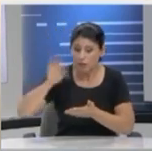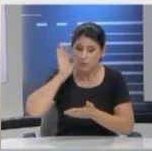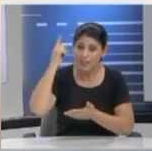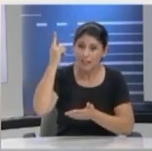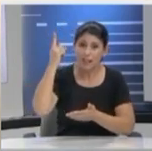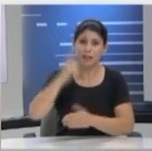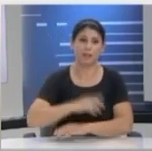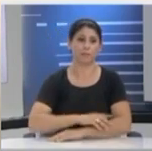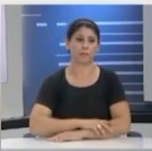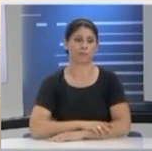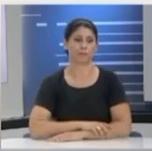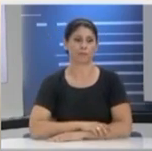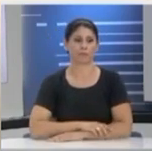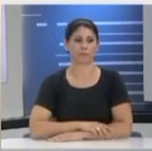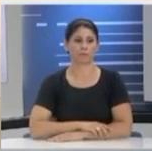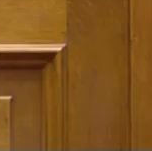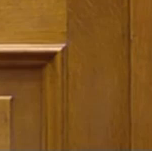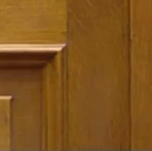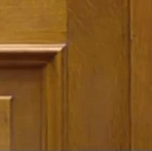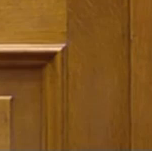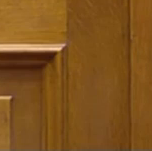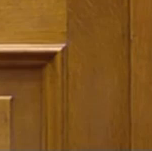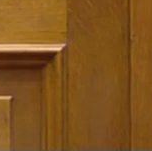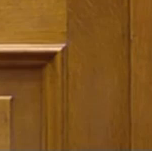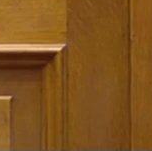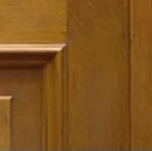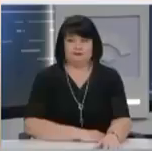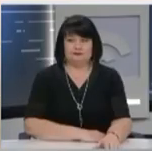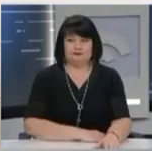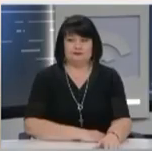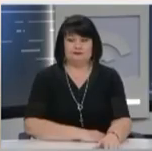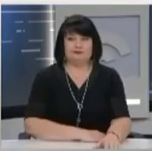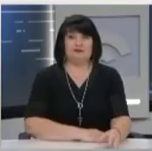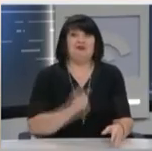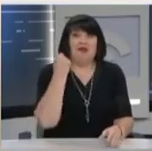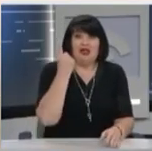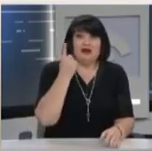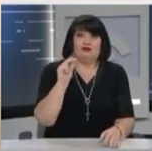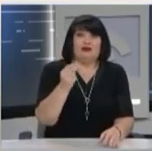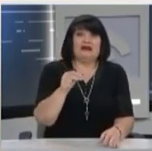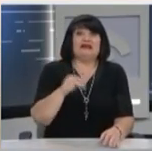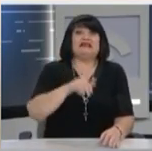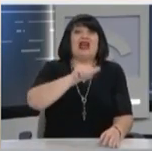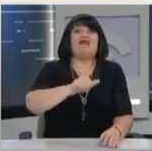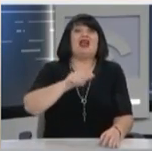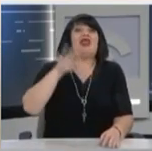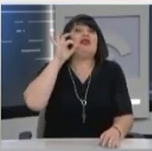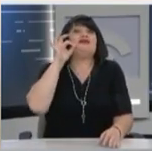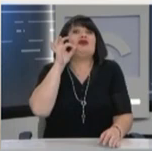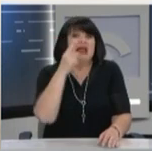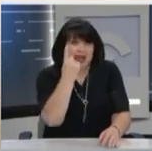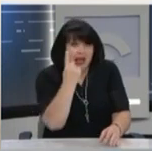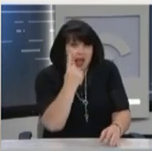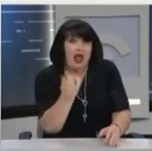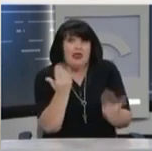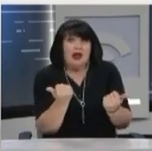Άλφα Θεσσαλονίκη. Έναν. Δεν έχουμε κανέναν άξιο στη Νέα Δημοκρατία από την Άλφα Θεσσαλονίκη, κ. Μητσοτάκη. Ούτε ένας. Ένας. Πάμε κάτι σοβαρά τώρα.